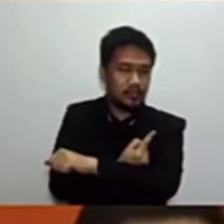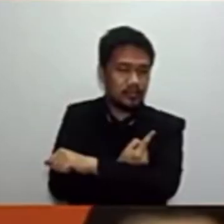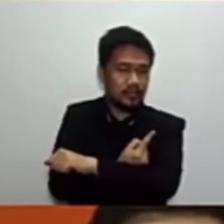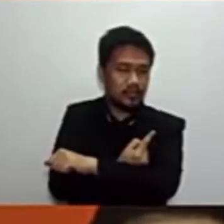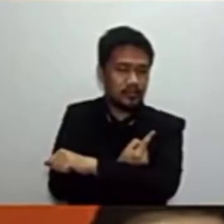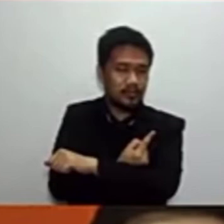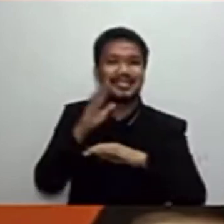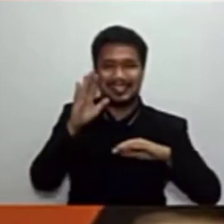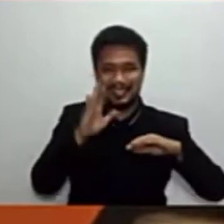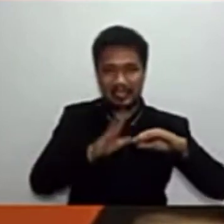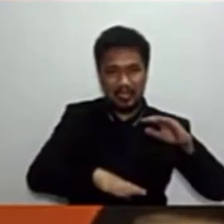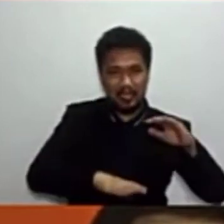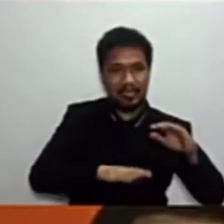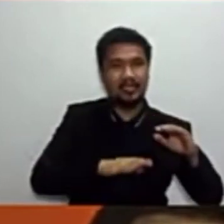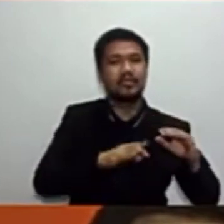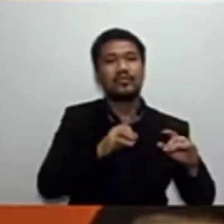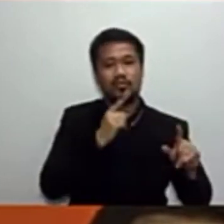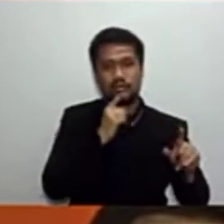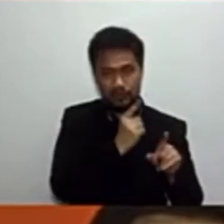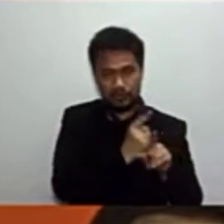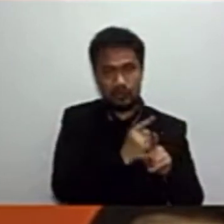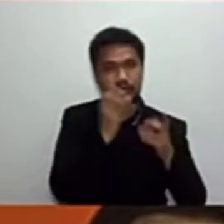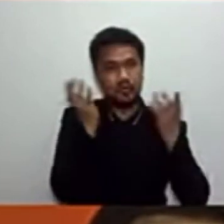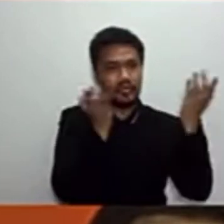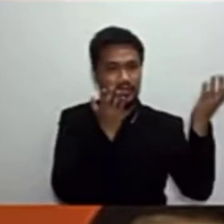kaysa sa paglilingkod.